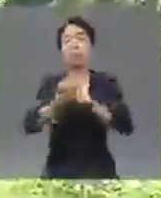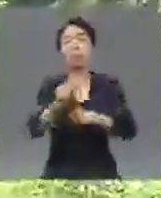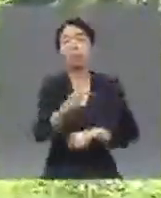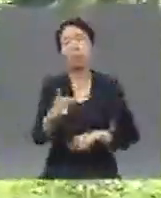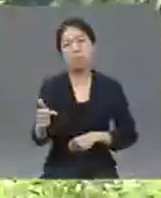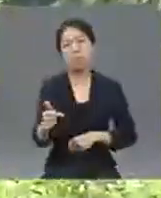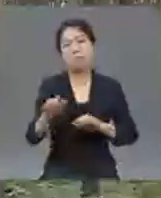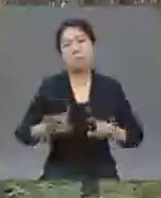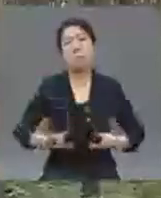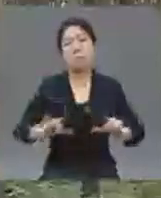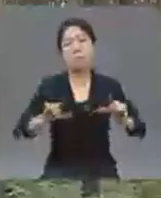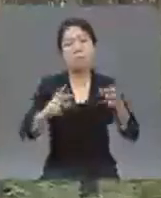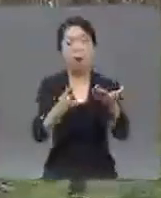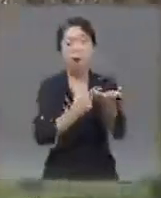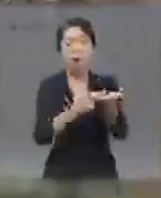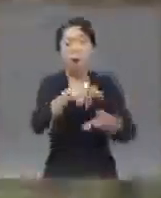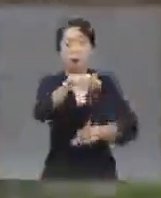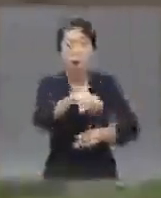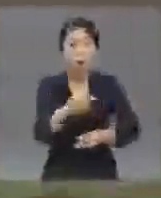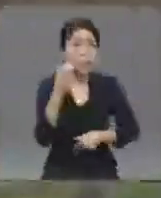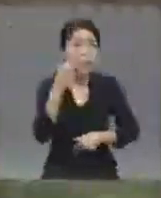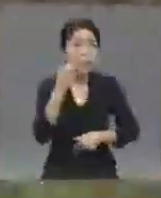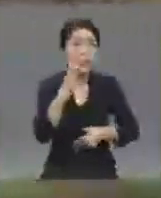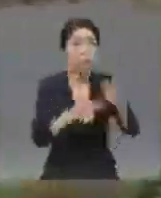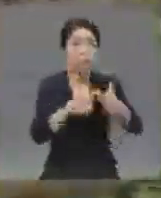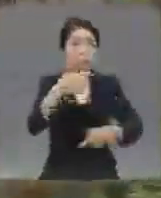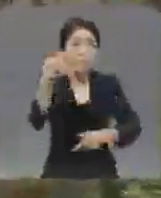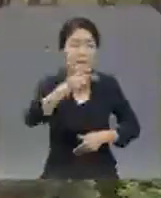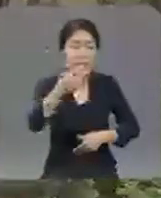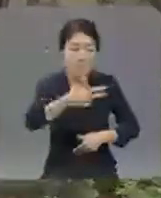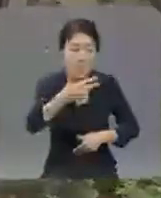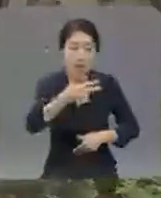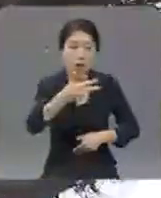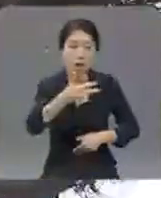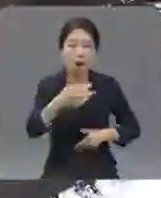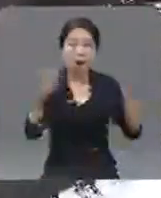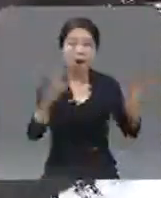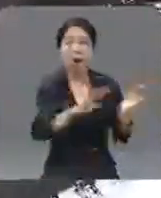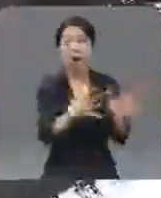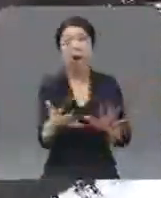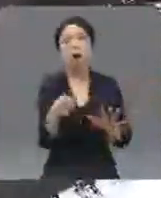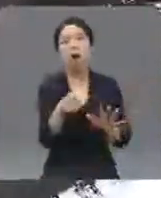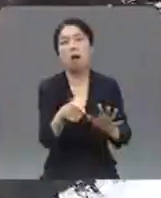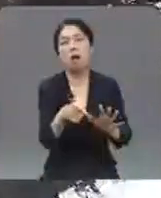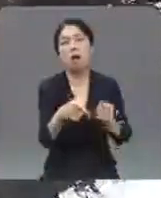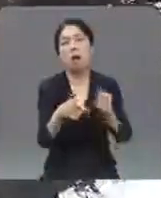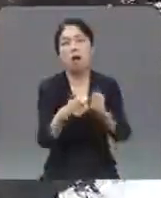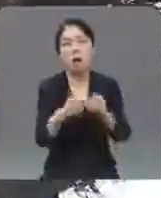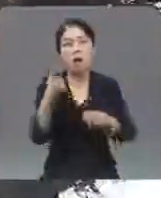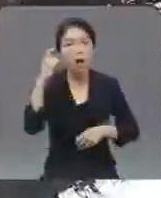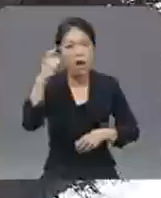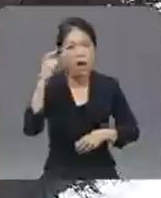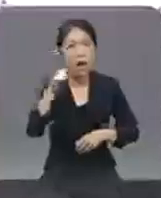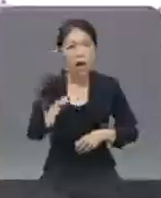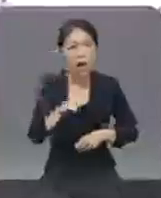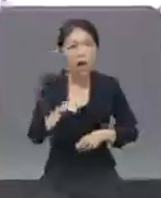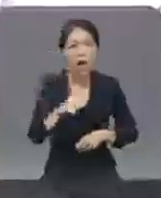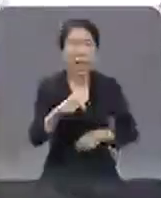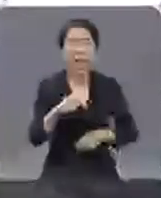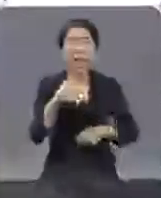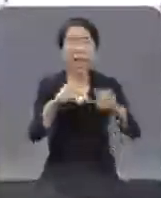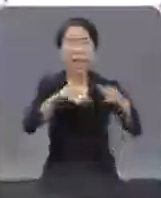올들어 제주 지역에서 소나무 7000여 그루가 집단 고사 했는데 솔껍질 깍지벌레 피해가